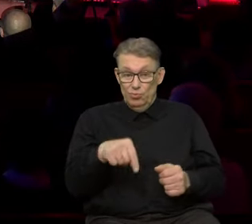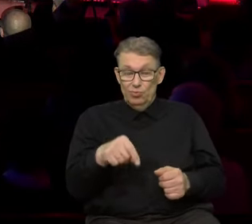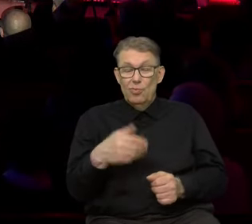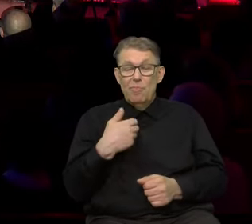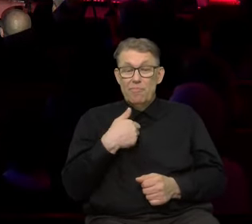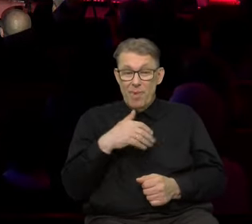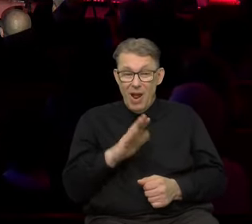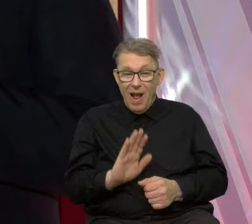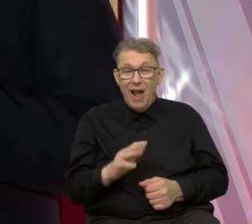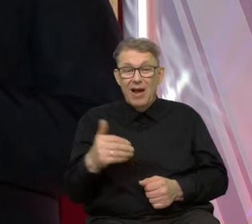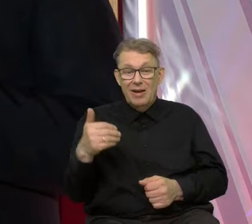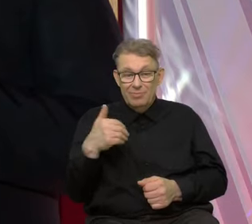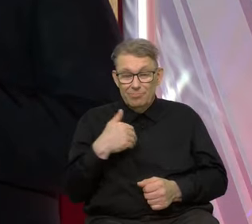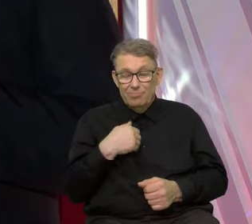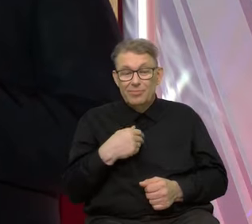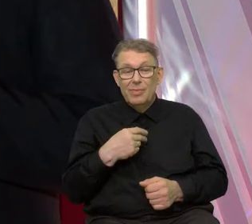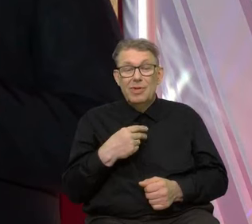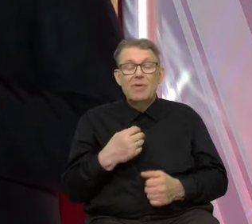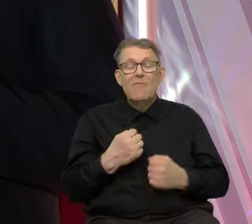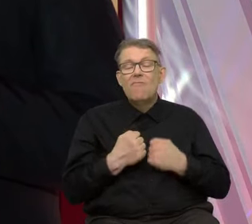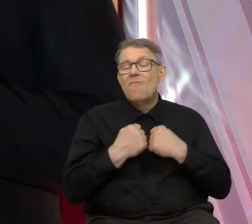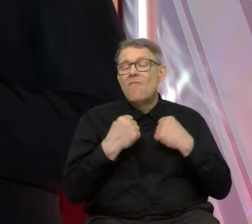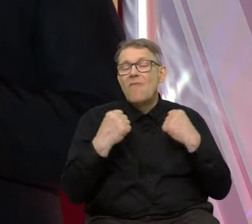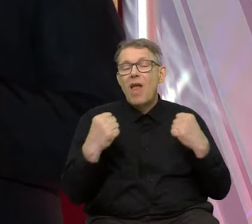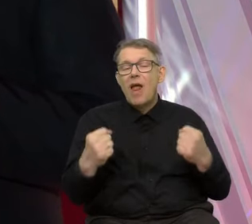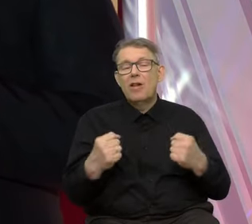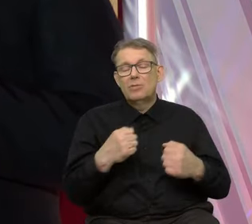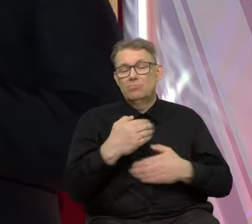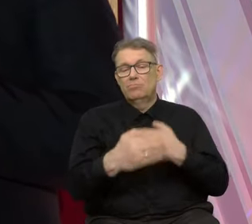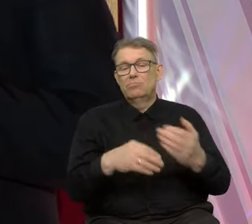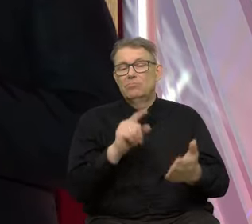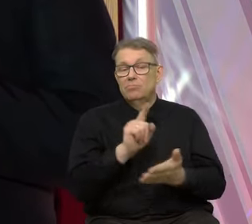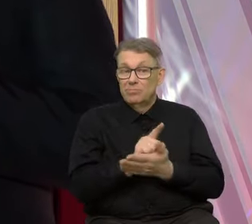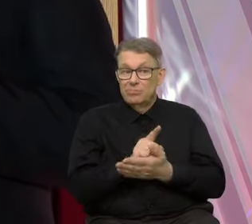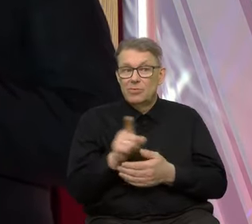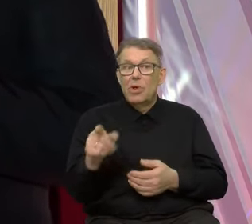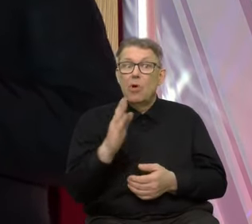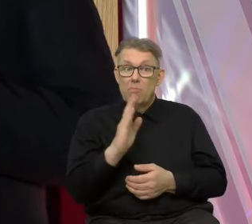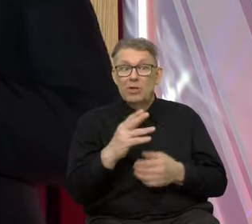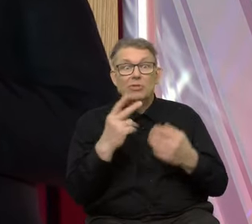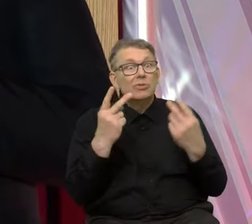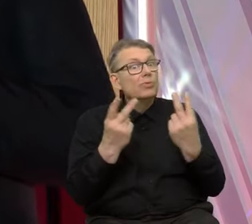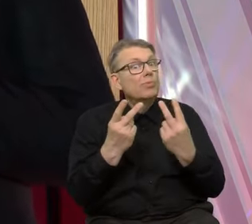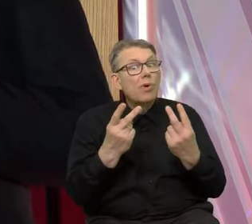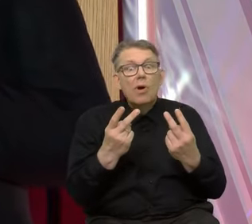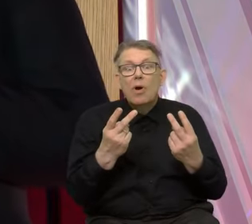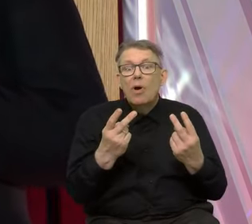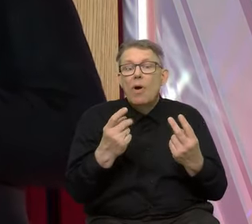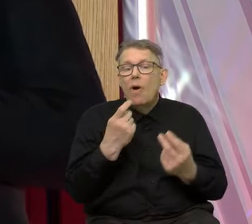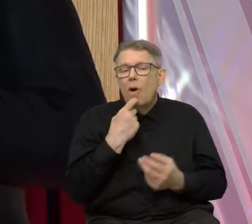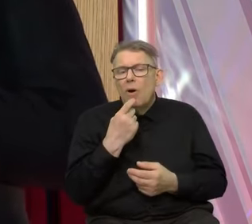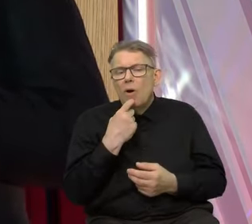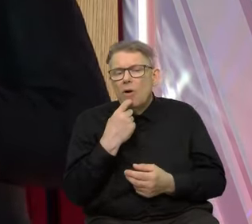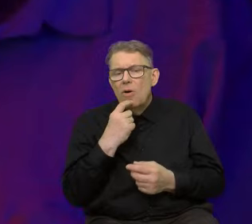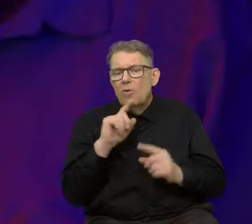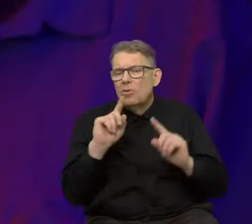że tutaj dokonał wielkiego dzieła, to będzie szukał, a co to jest i gdzie ten Białystok